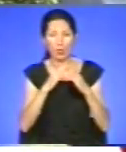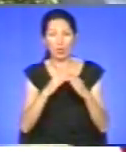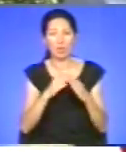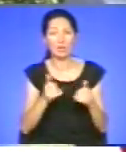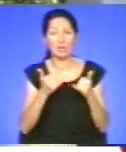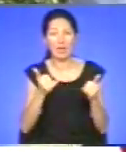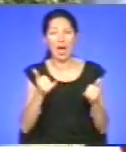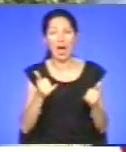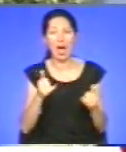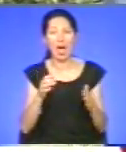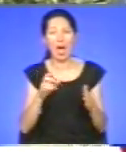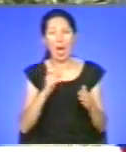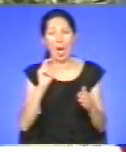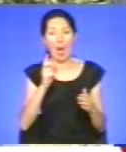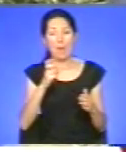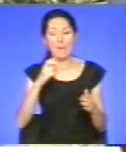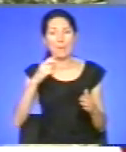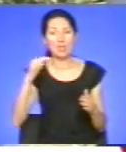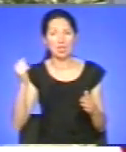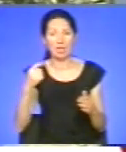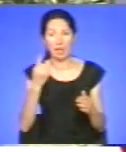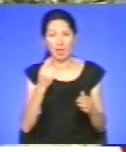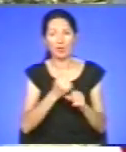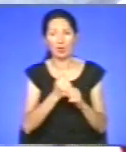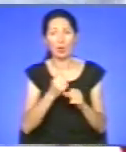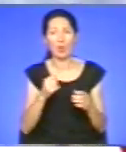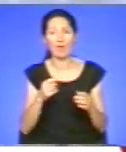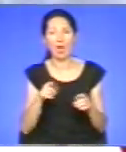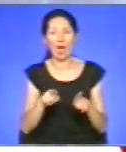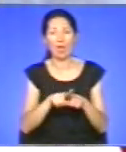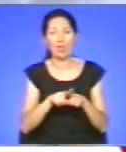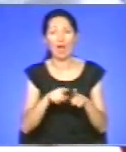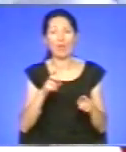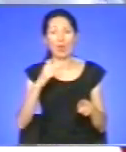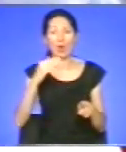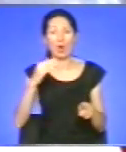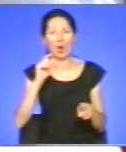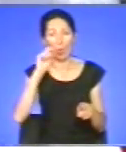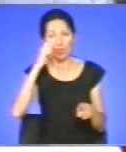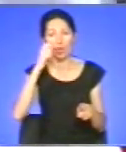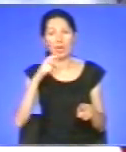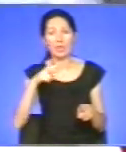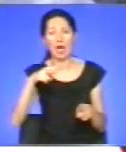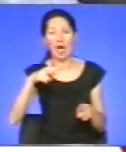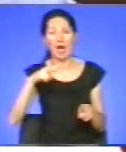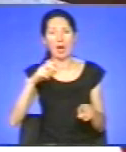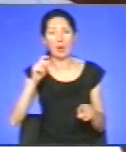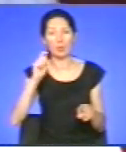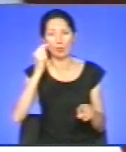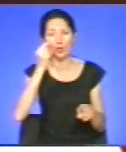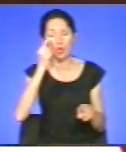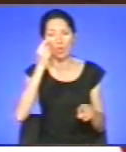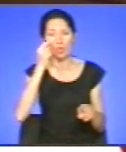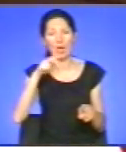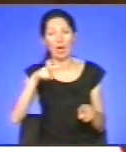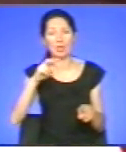споруда, яку ще називають бджолиною лазнею або особистим кабінетом бджолярів. Там є два лежаки і стіл.